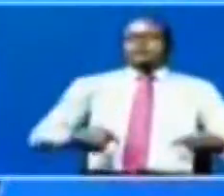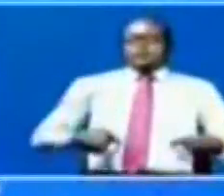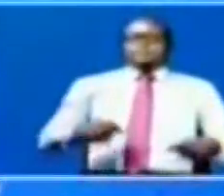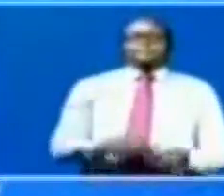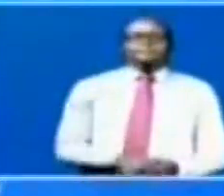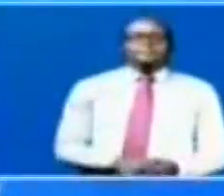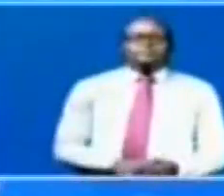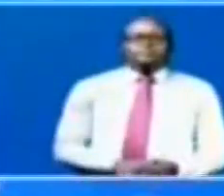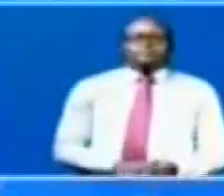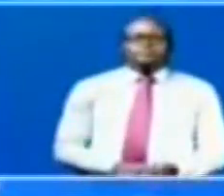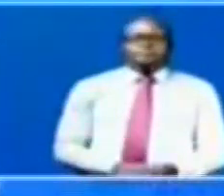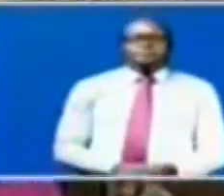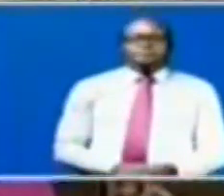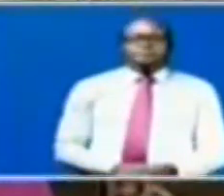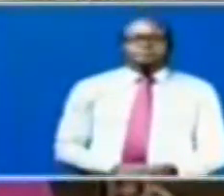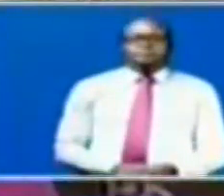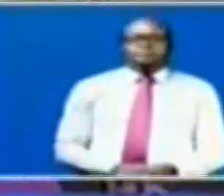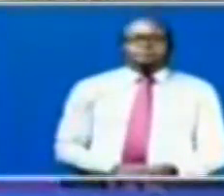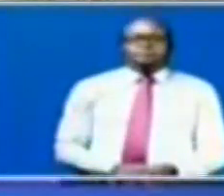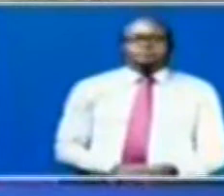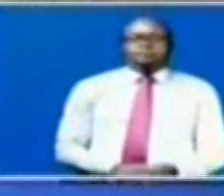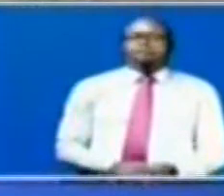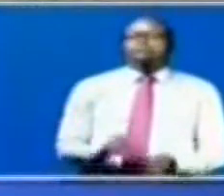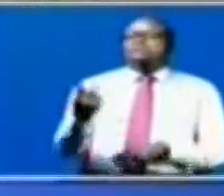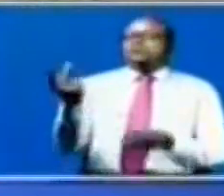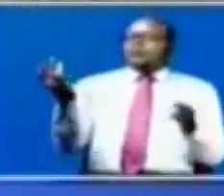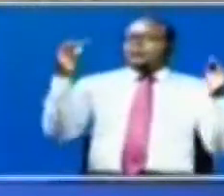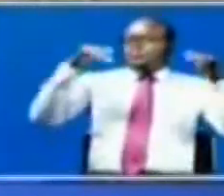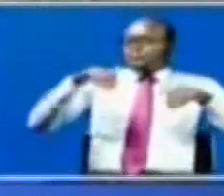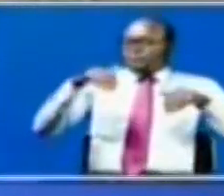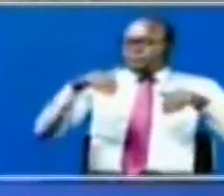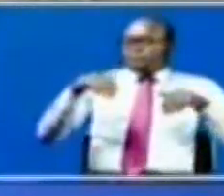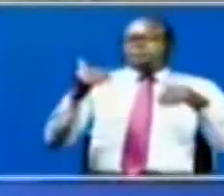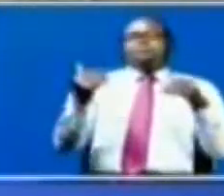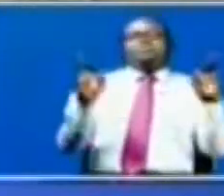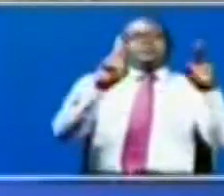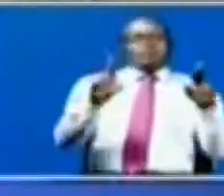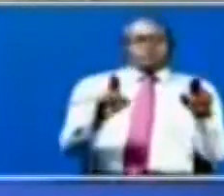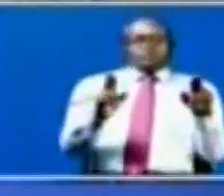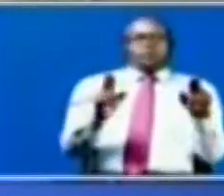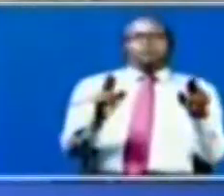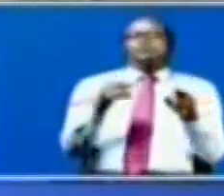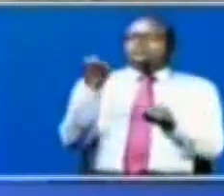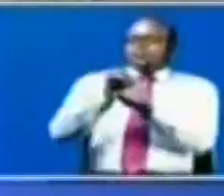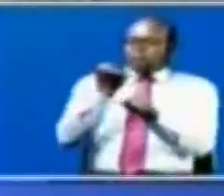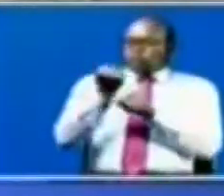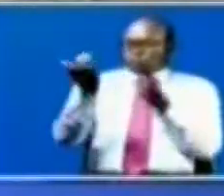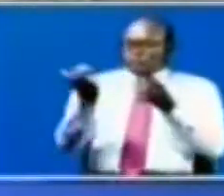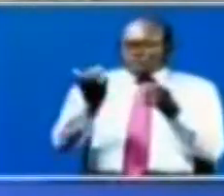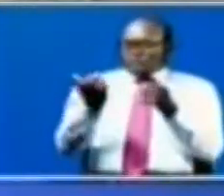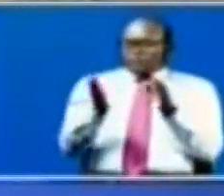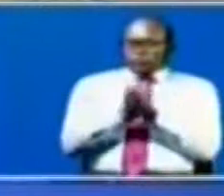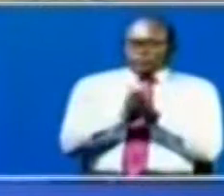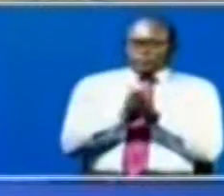Uchina. Ya pili ya kongamano la kimataifa la wafanyabiashara ambao wangependa kufanya biashara na nchi ya